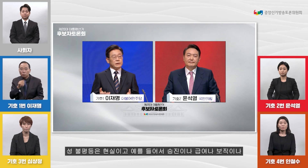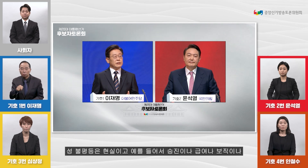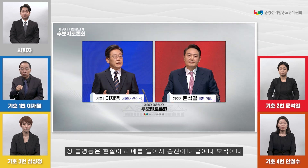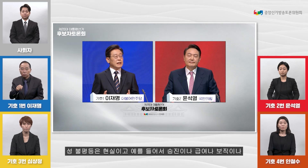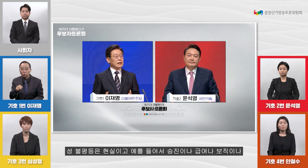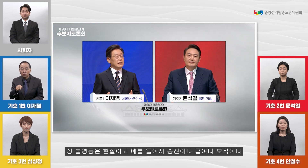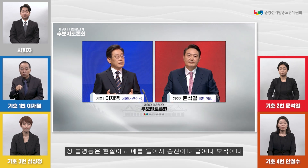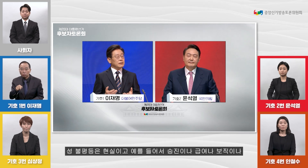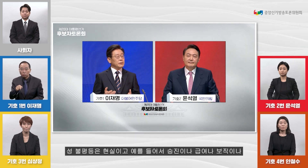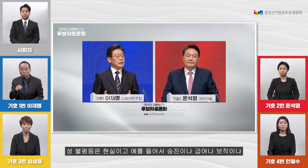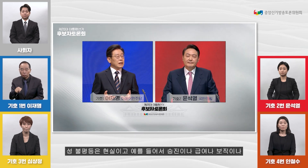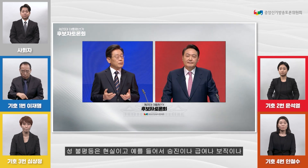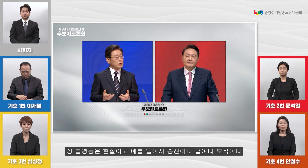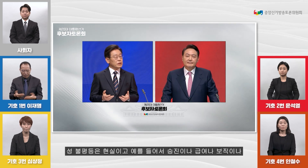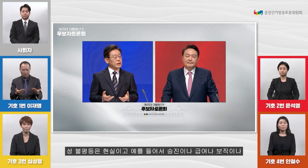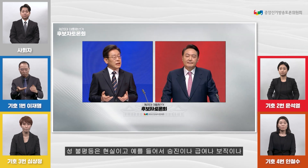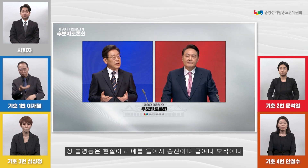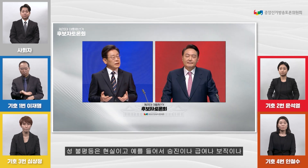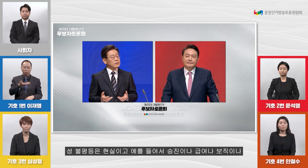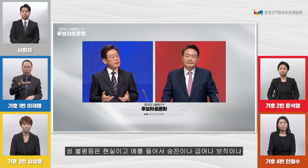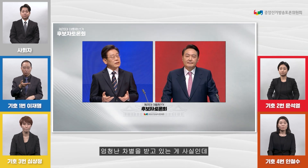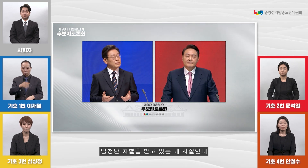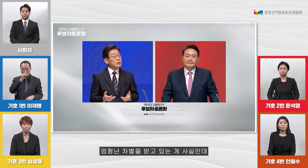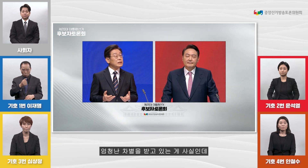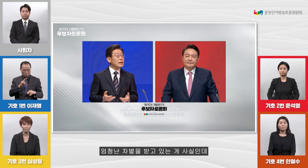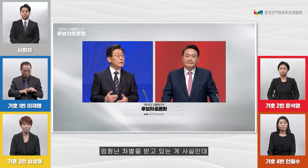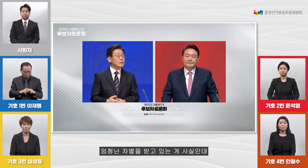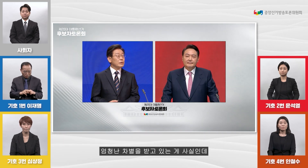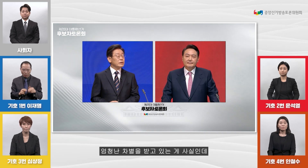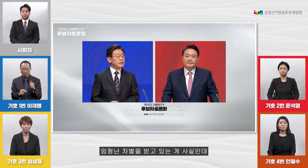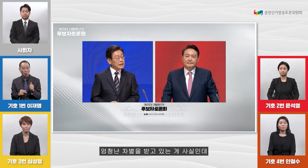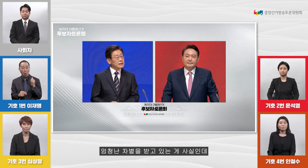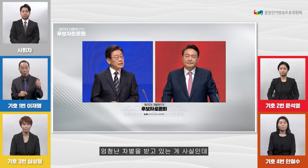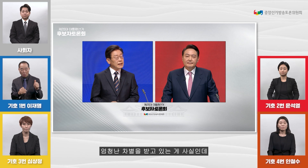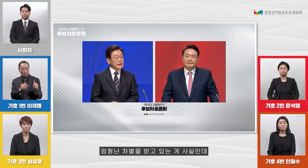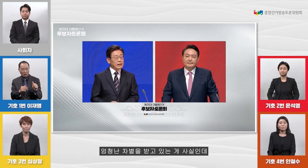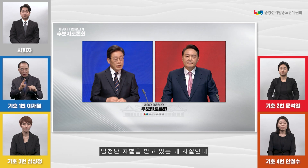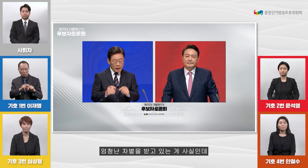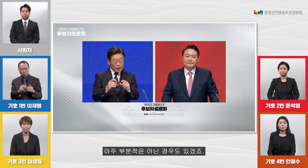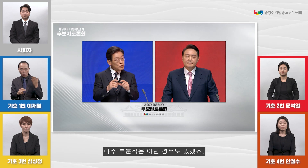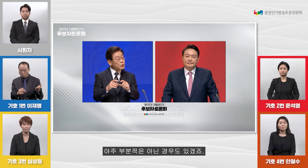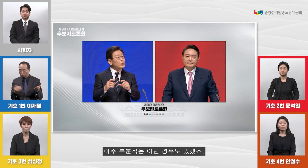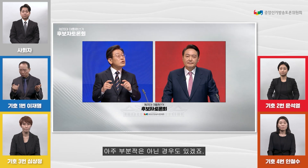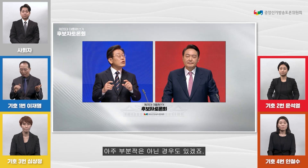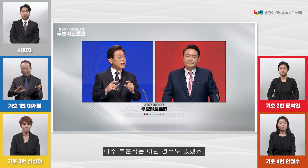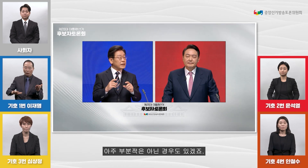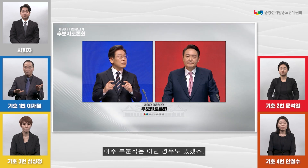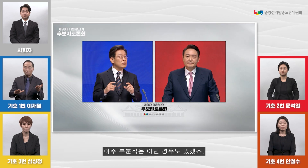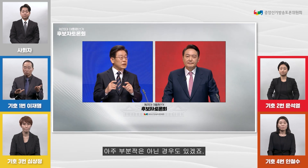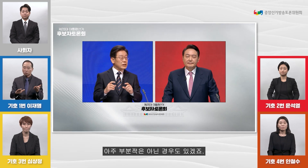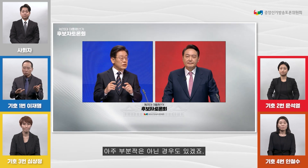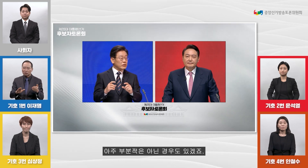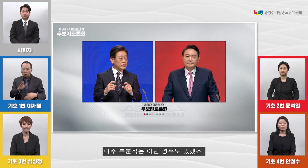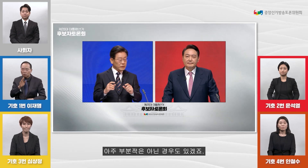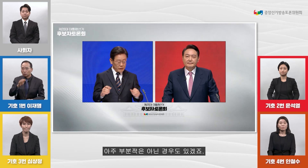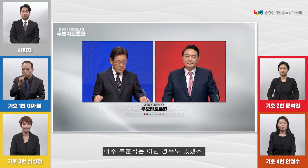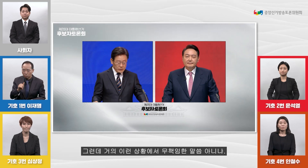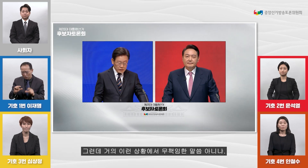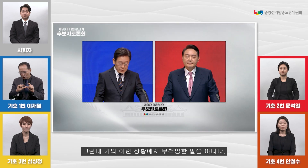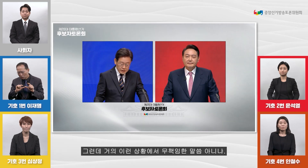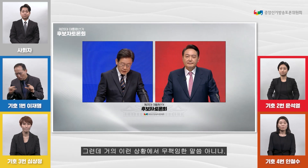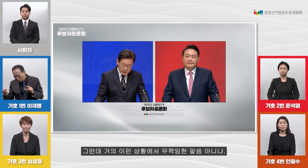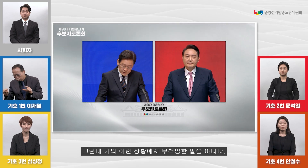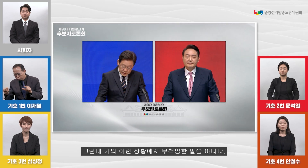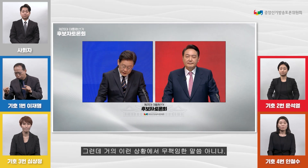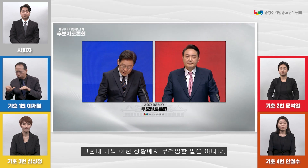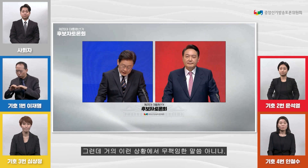들면 승진이나 급여나 보직이나 등등에서 엄청난 차별을 받고 있는 게 사실인데 아주 부분적으로는 아닌 경우도 있겠지요.